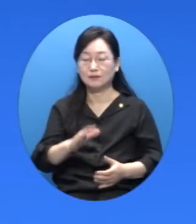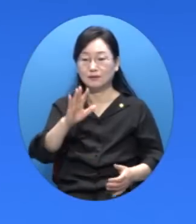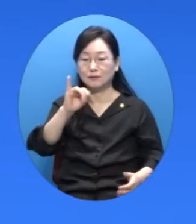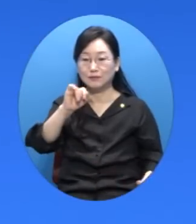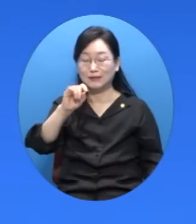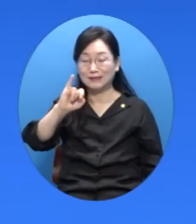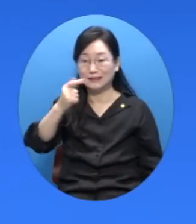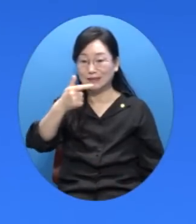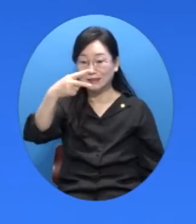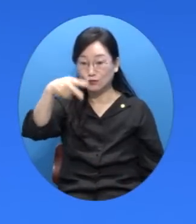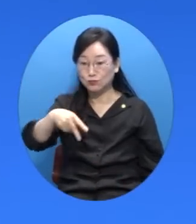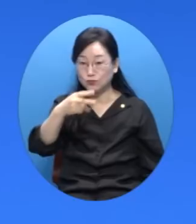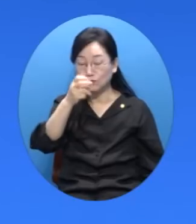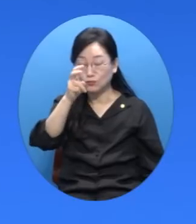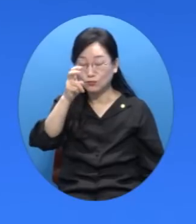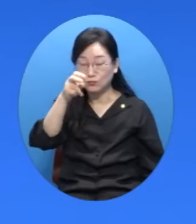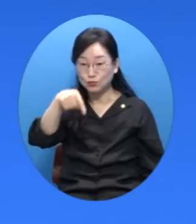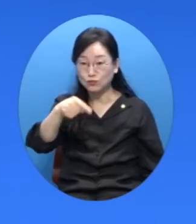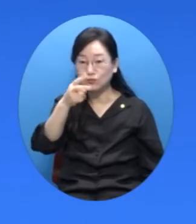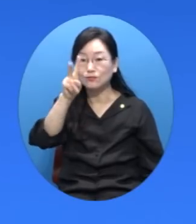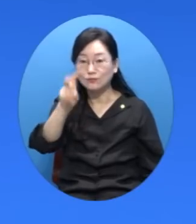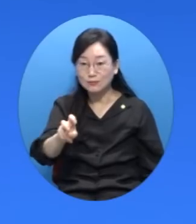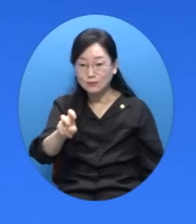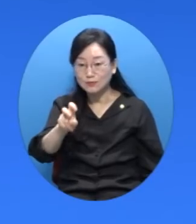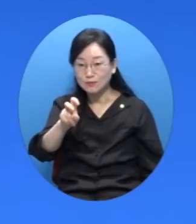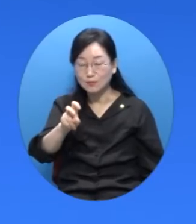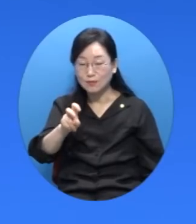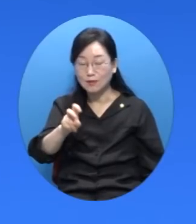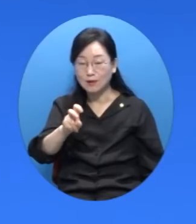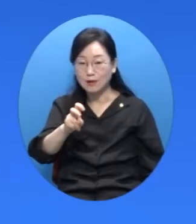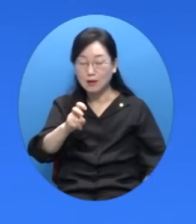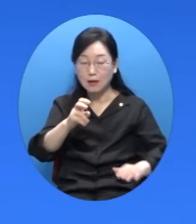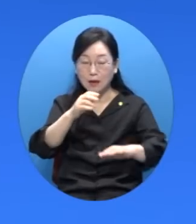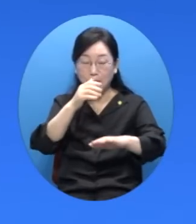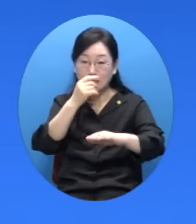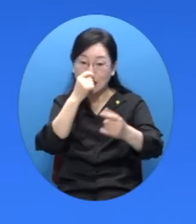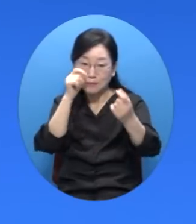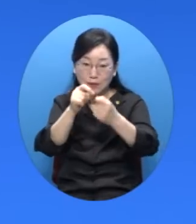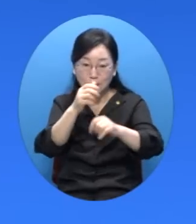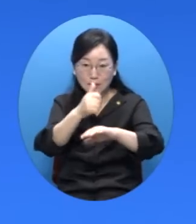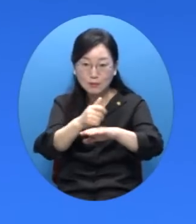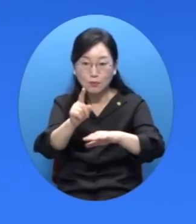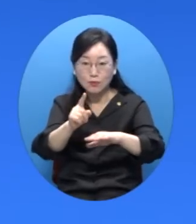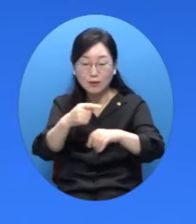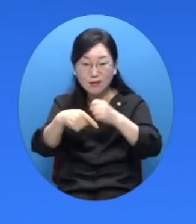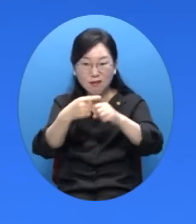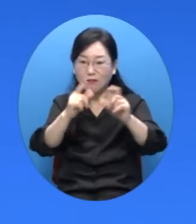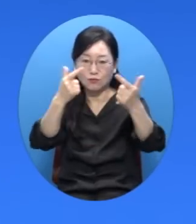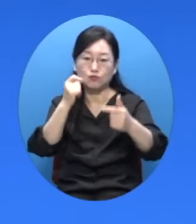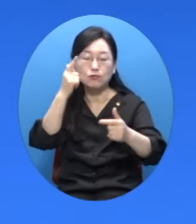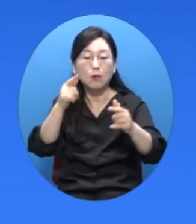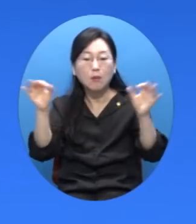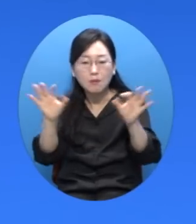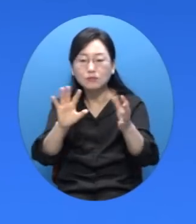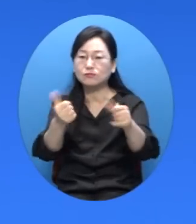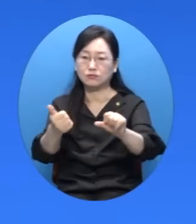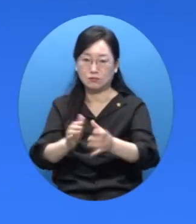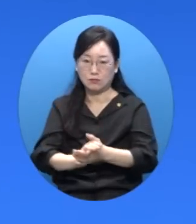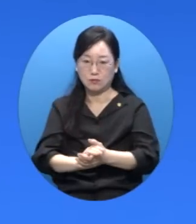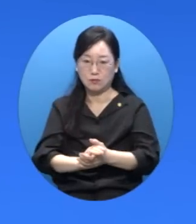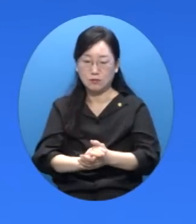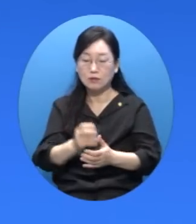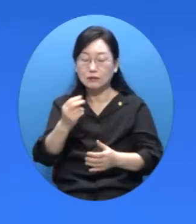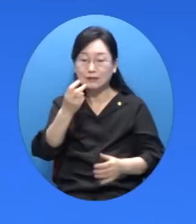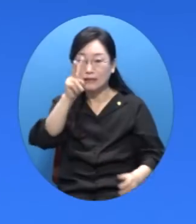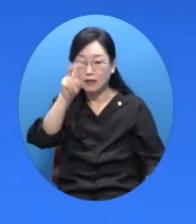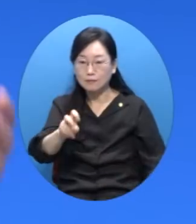비인도와 말기로는 1년이 아니라 6개월을 못 버팁니다. 우리나라 유명한 탤런트도 이 암으로 생활을